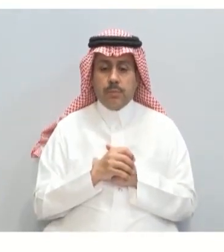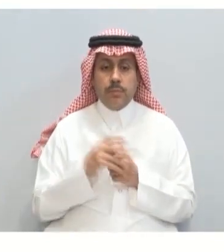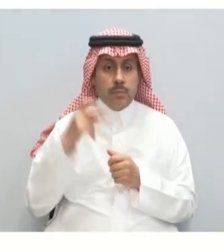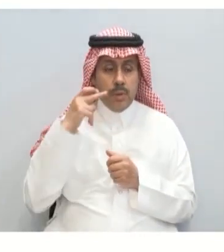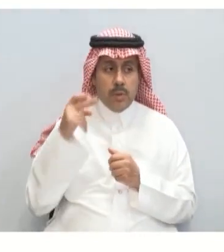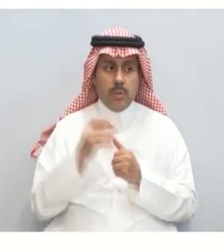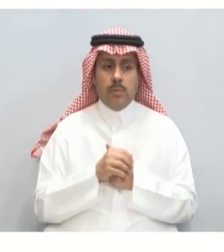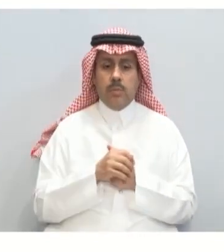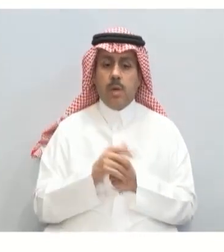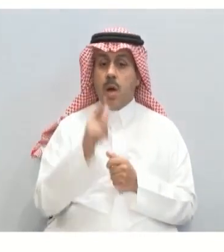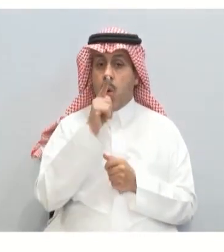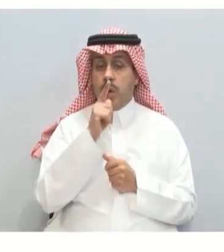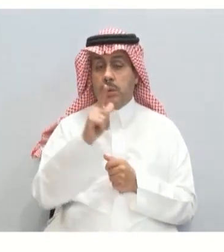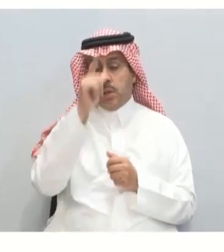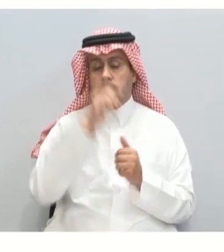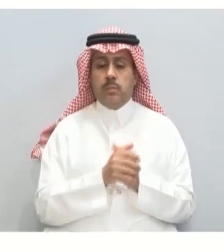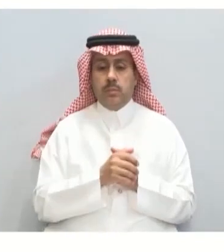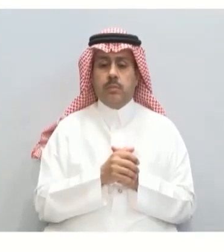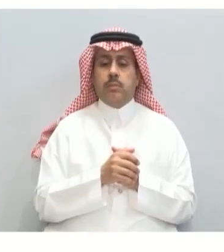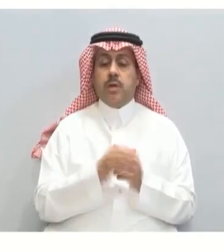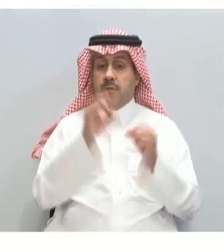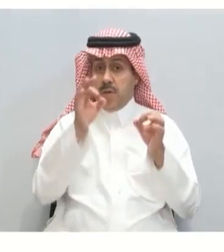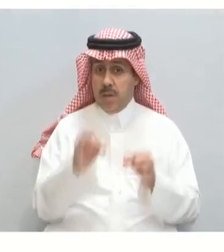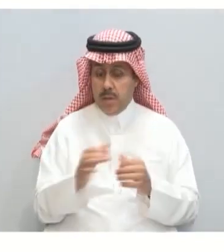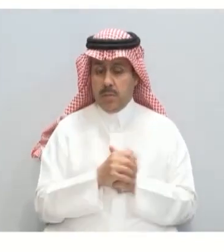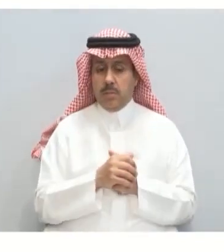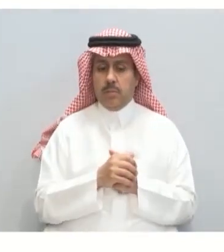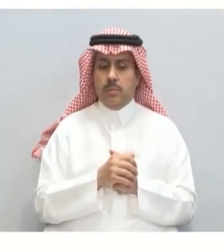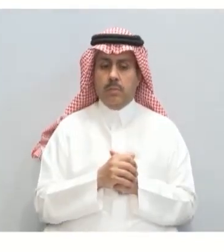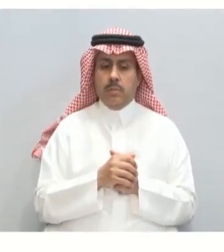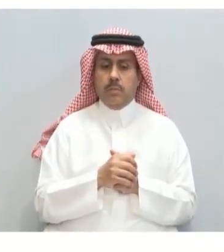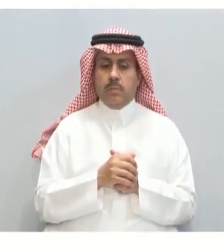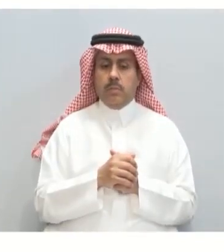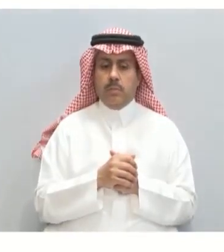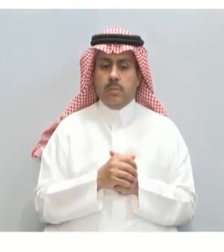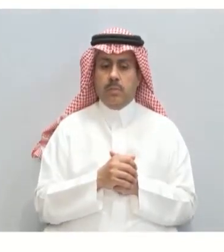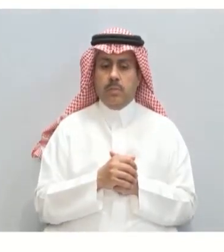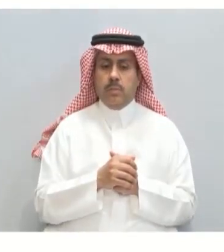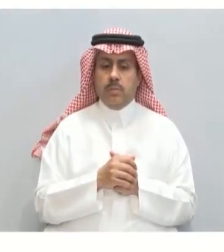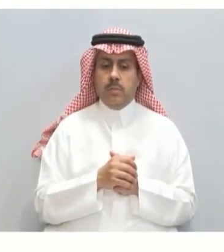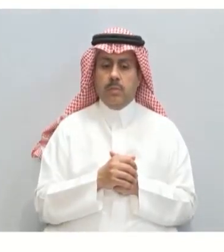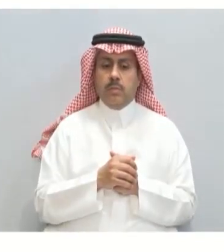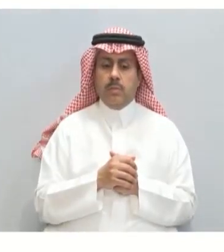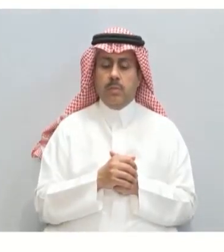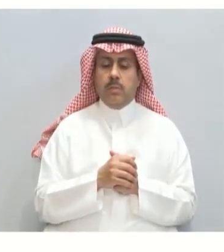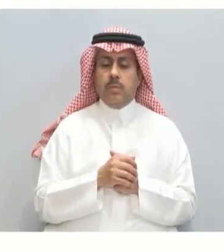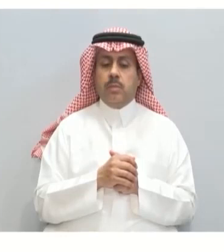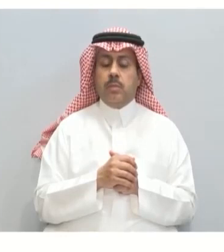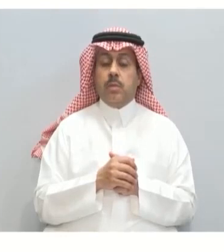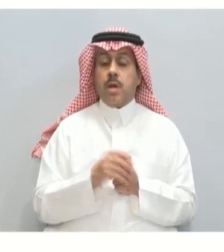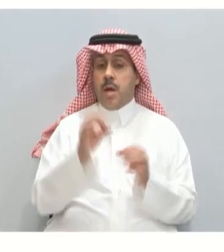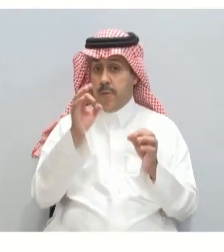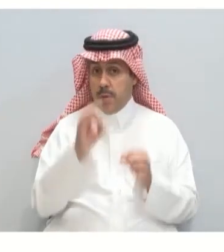الجواب قوله تعالى اكان للناس عجبا ان اوحينا الى رجل منهم ان انذر الناس